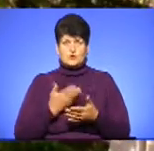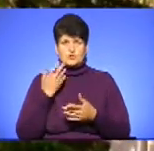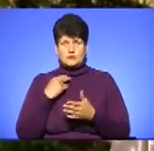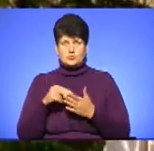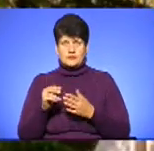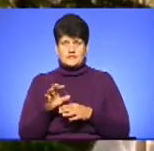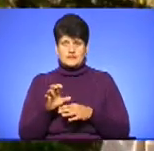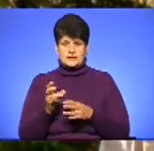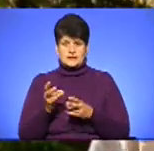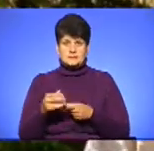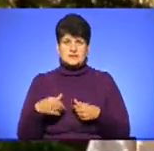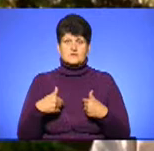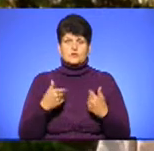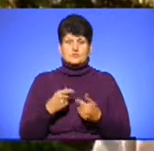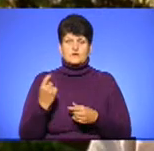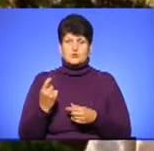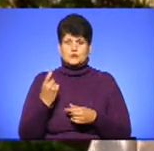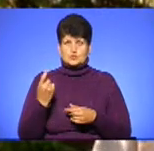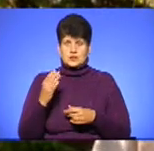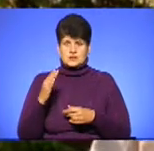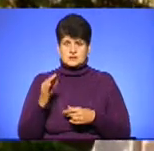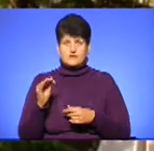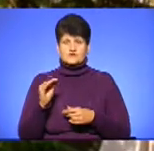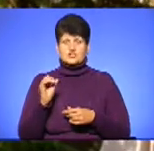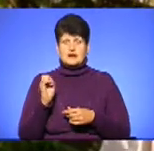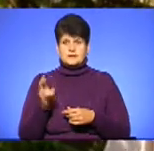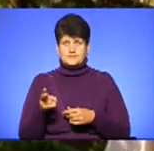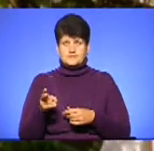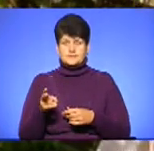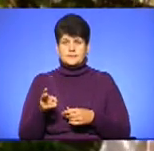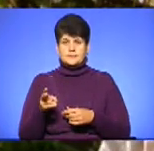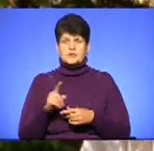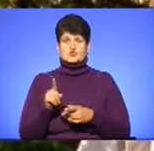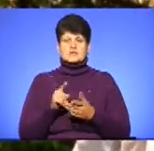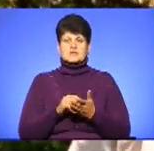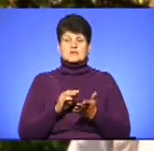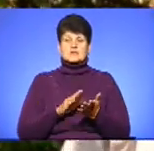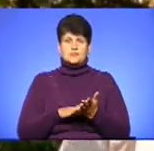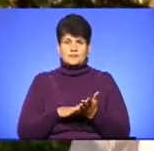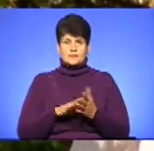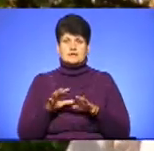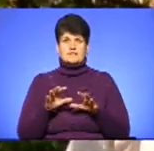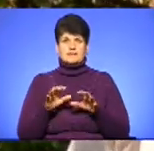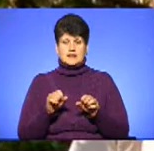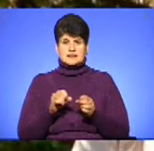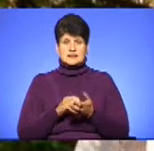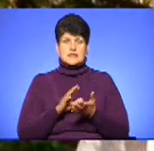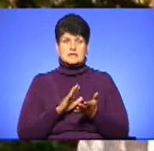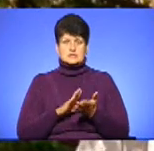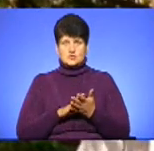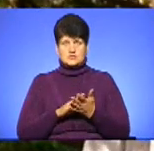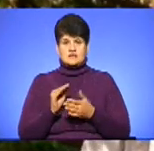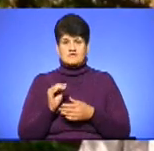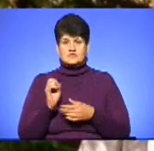звернутися в господарство, так званий ЖЕК, щоб зареєструватися. Власник реєструє в тому